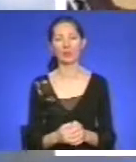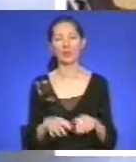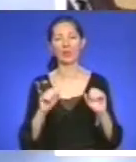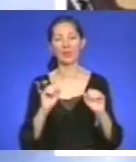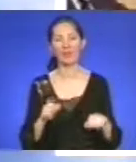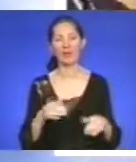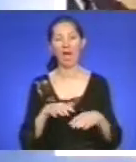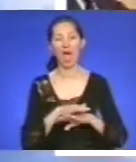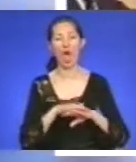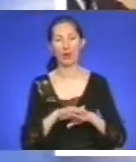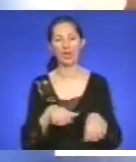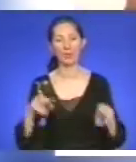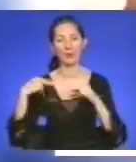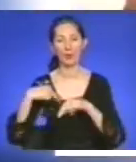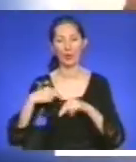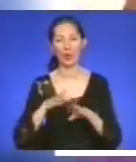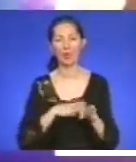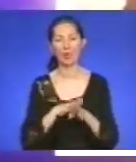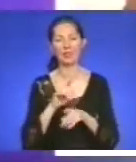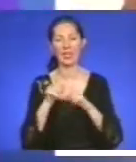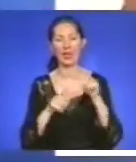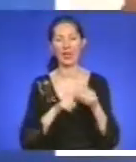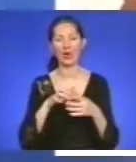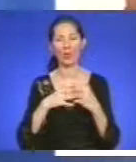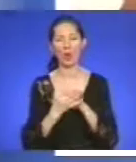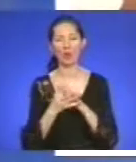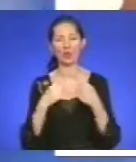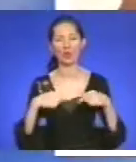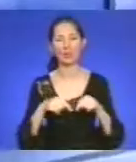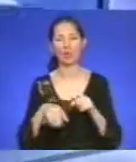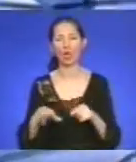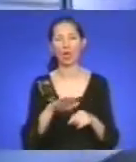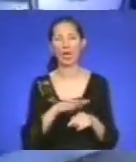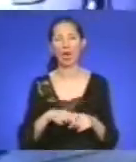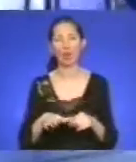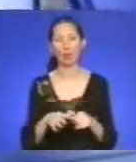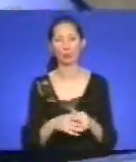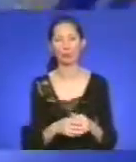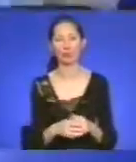Влада і громада співпрацюватимуть у реалізації реформ в аграрному секторі краю.